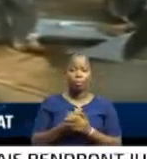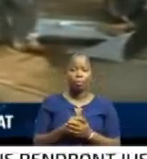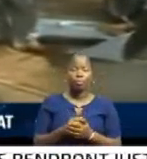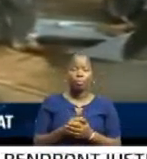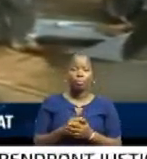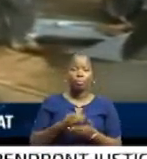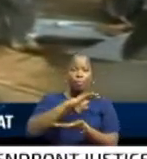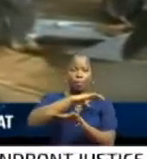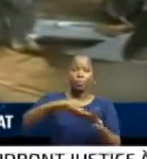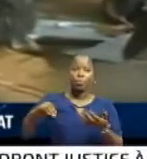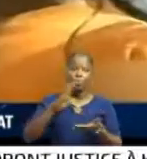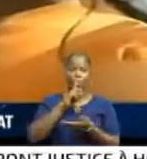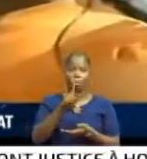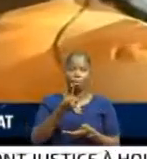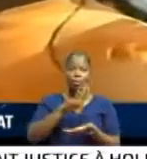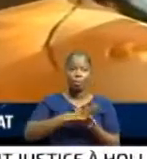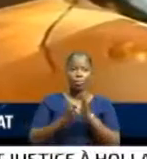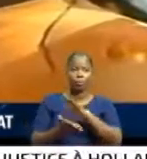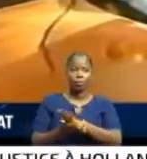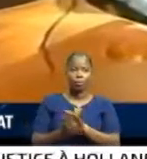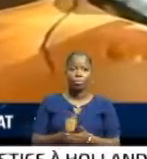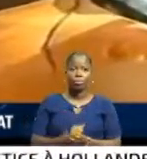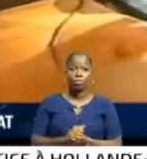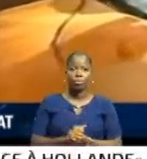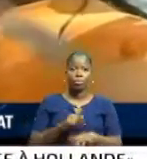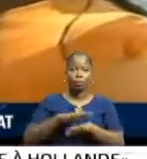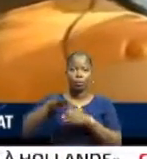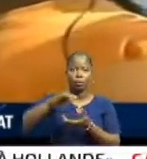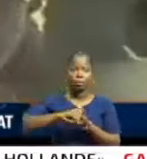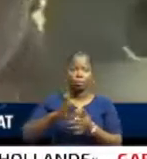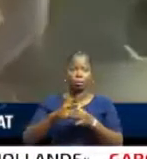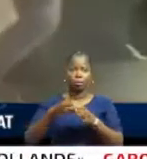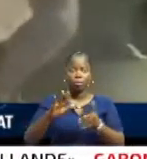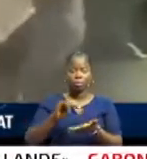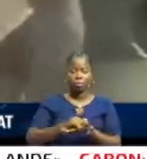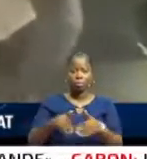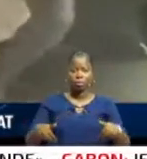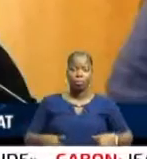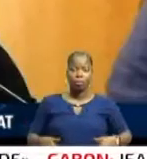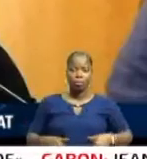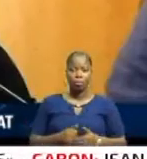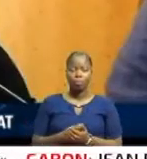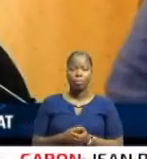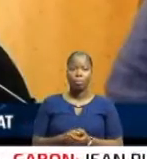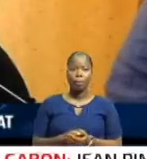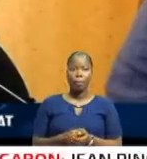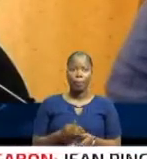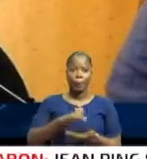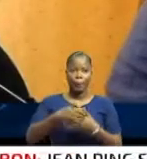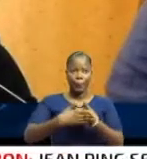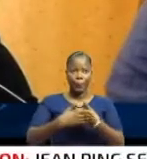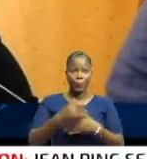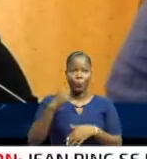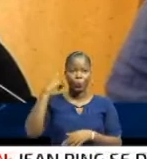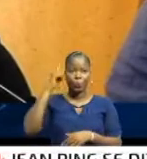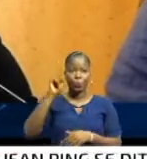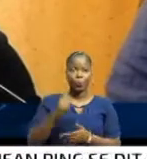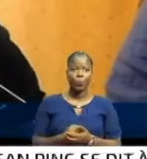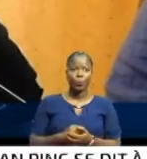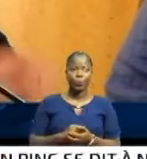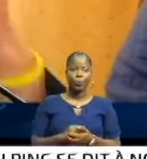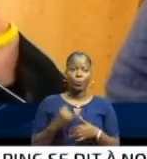est devenu un impératif l'avenir de cette enfance de cette jeunesse se prouve ainsi très lourdement hypothéquées plus